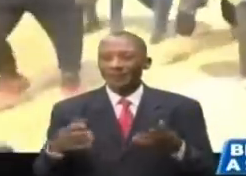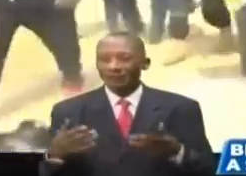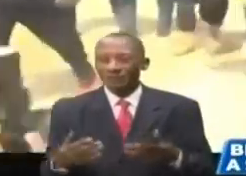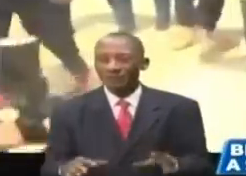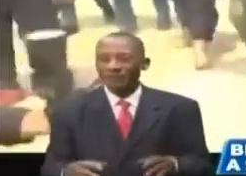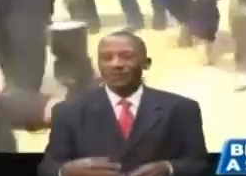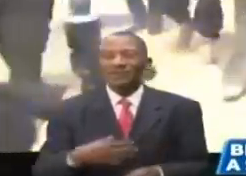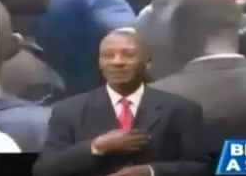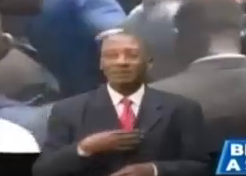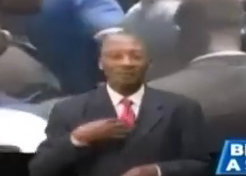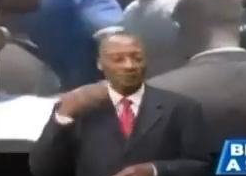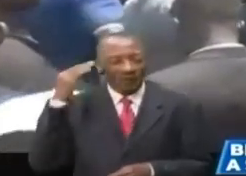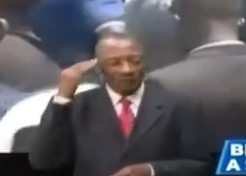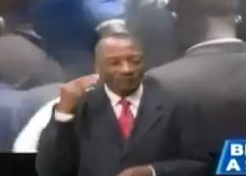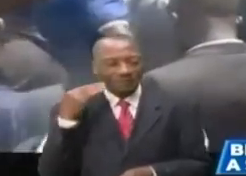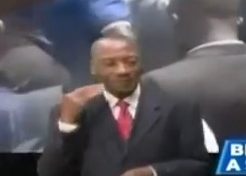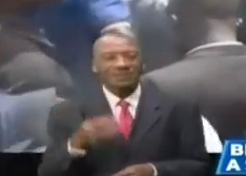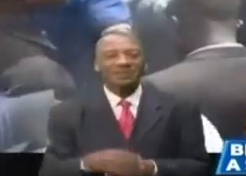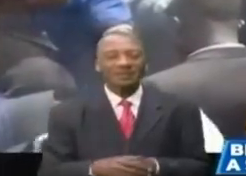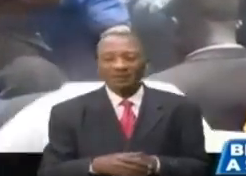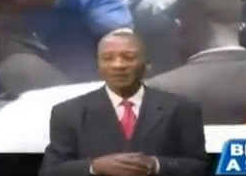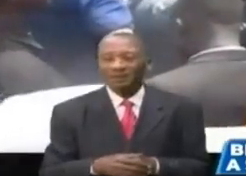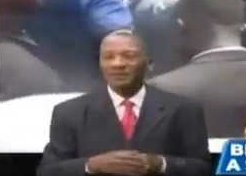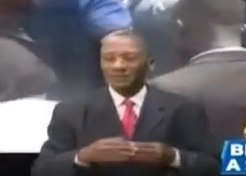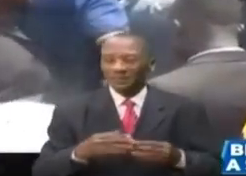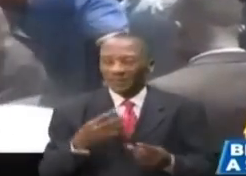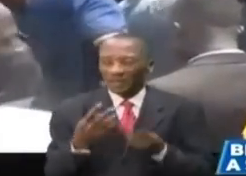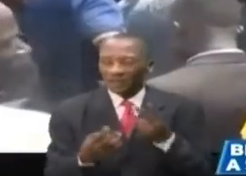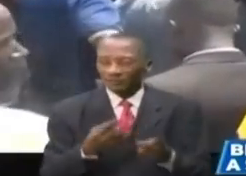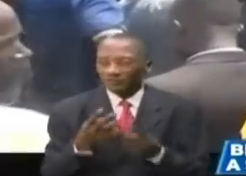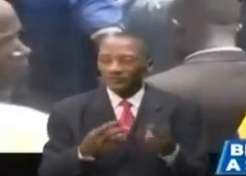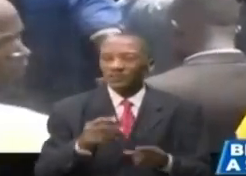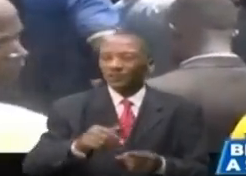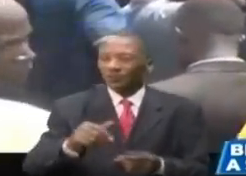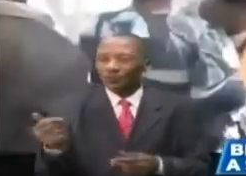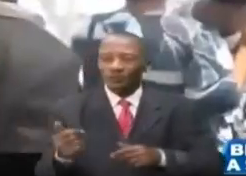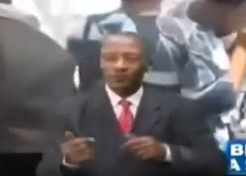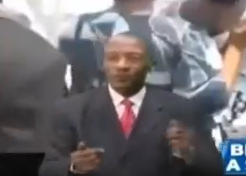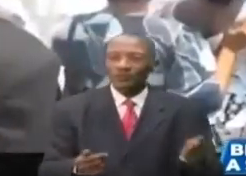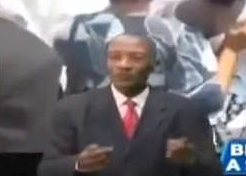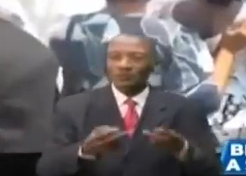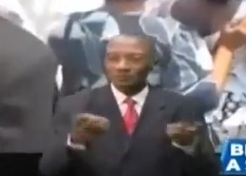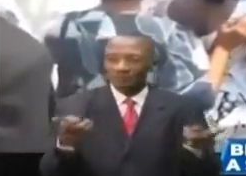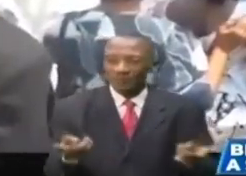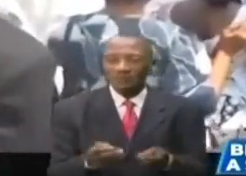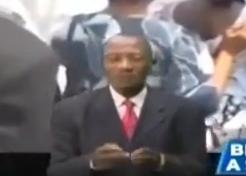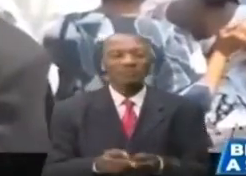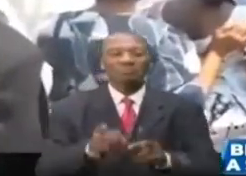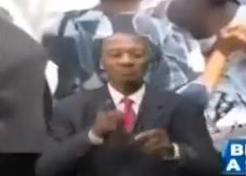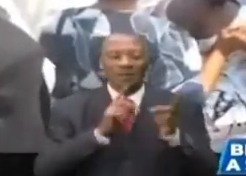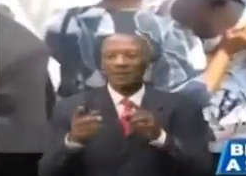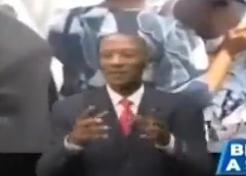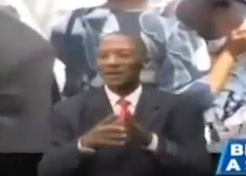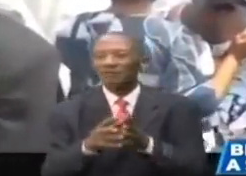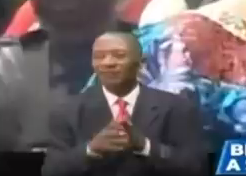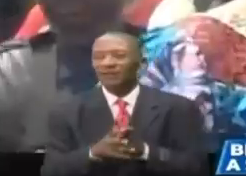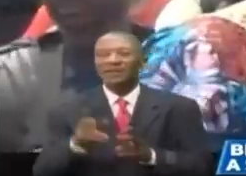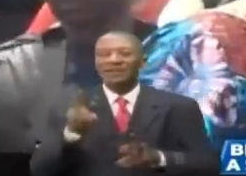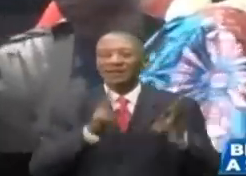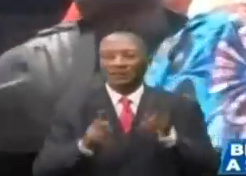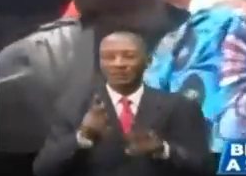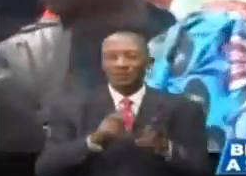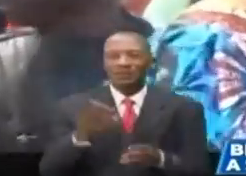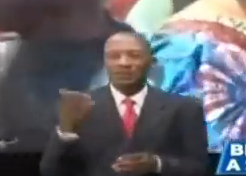ville de Kisangani, les chauffourées sur place dans la ville n'ont pas permis à la ministre de poursuivre sa mission.